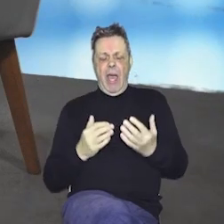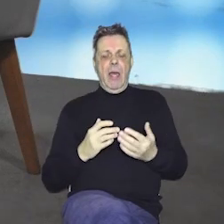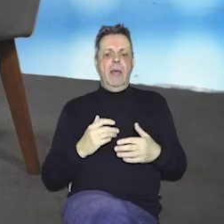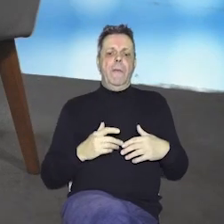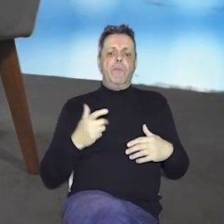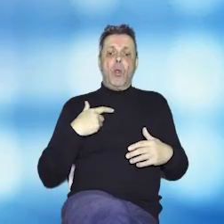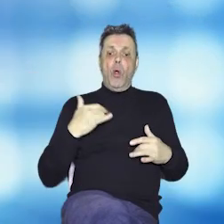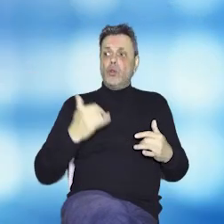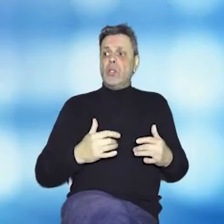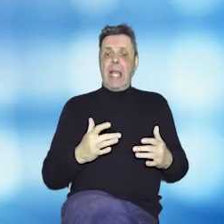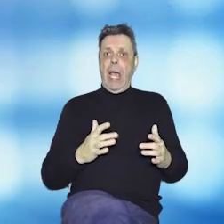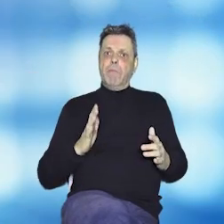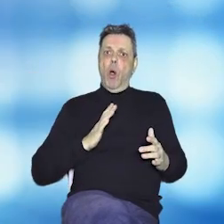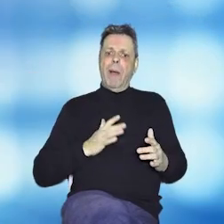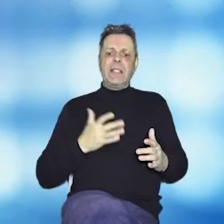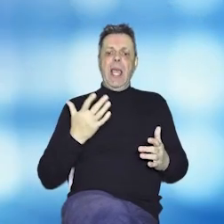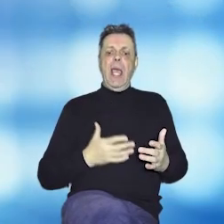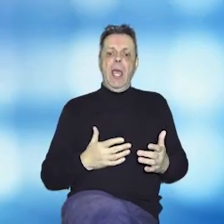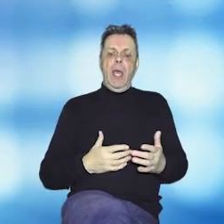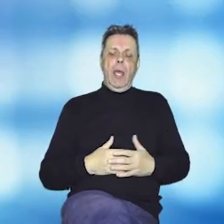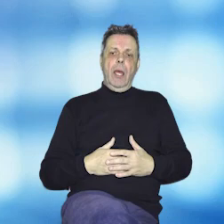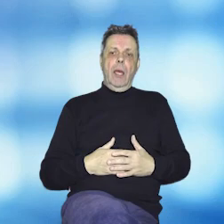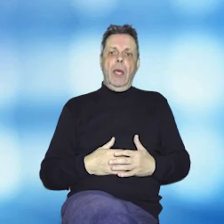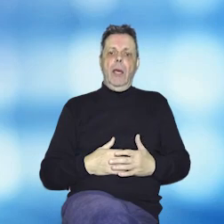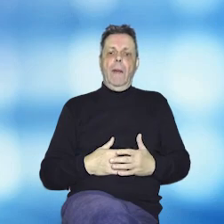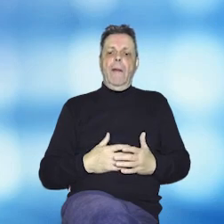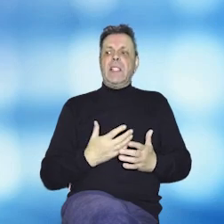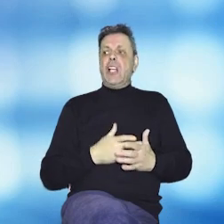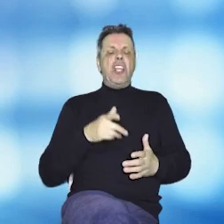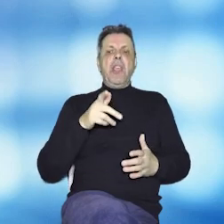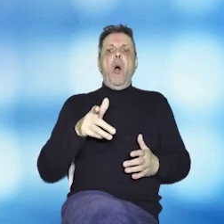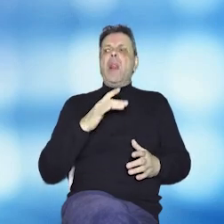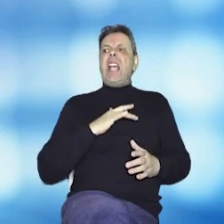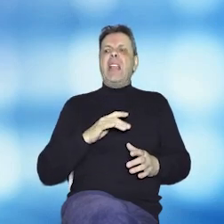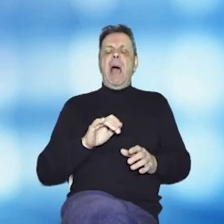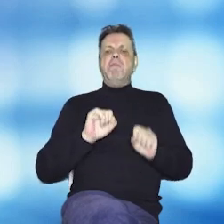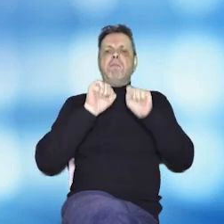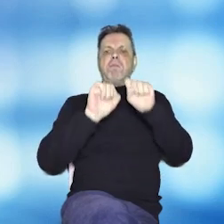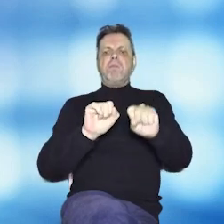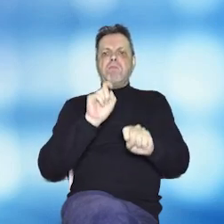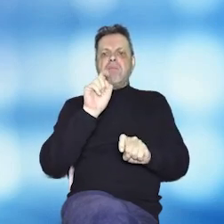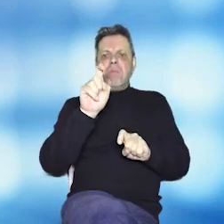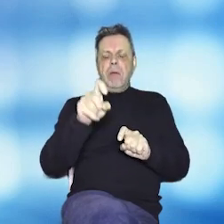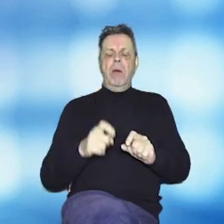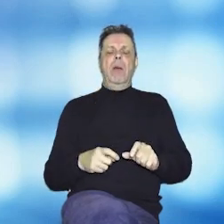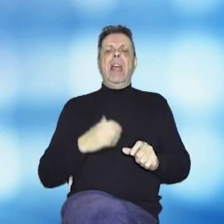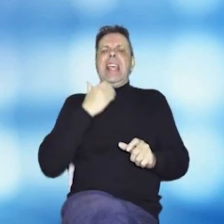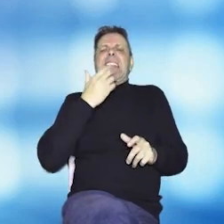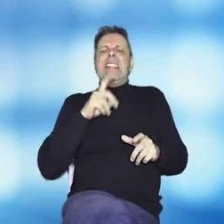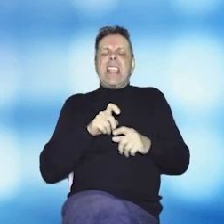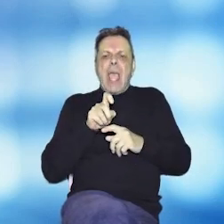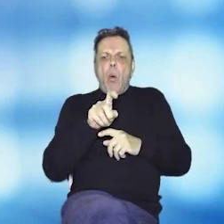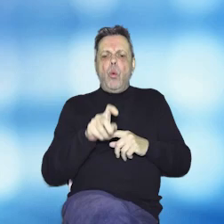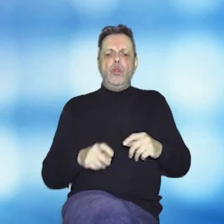sad jako postale nezgodne, jer su postale rezistentne primjerice na insekticide, pa stidne uši primjerice, jel da?